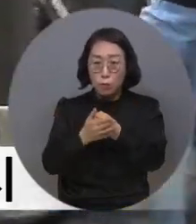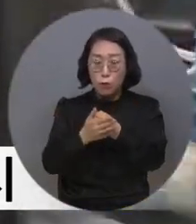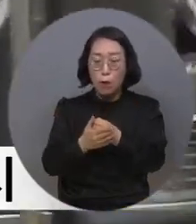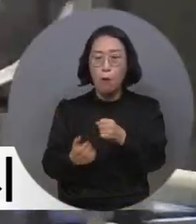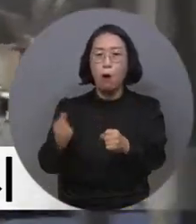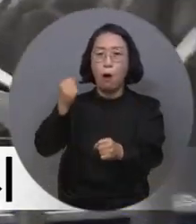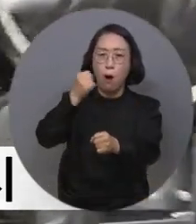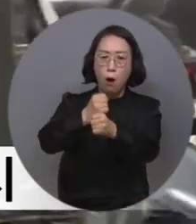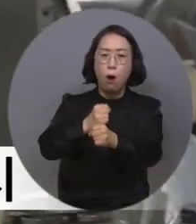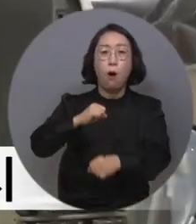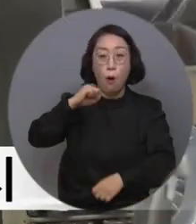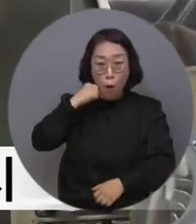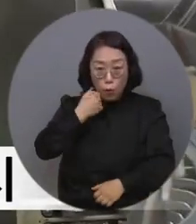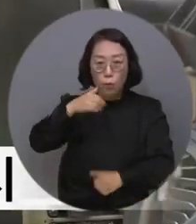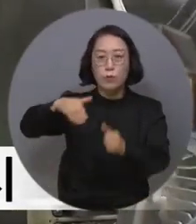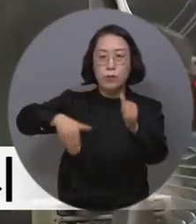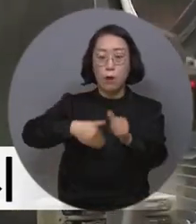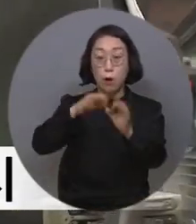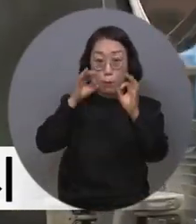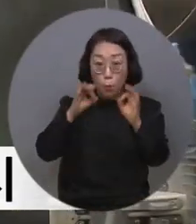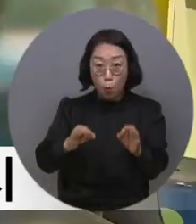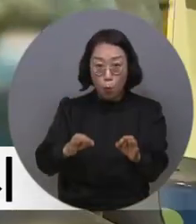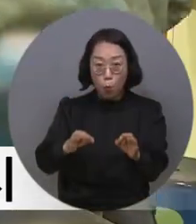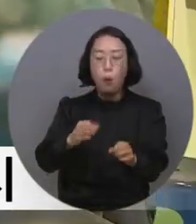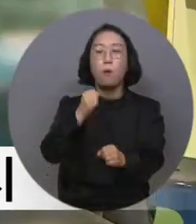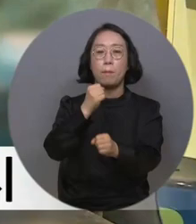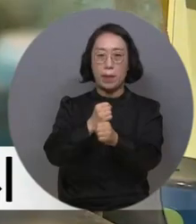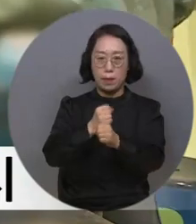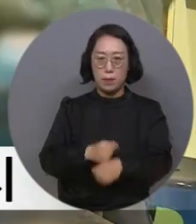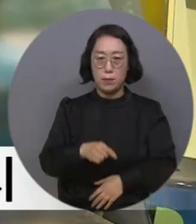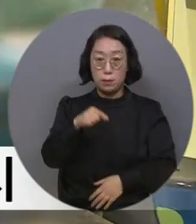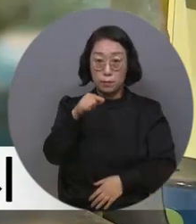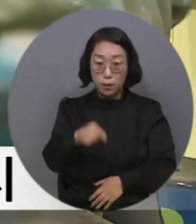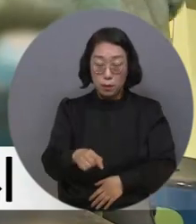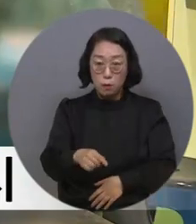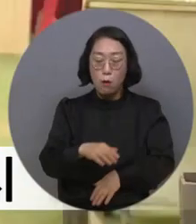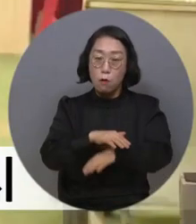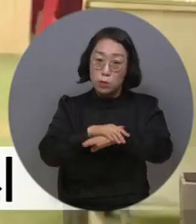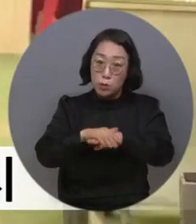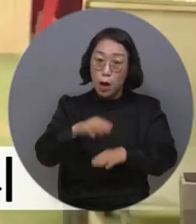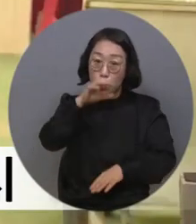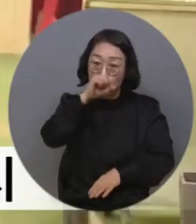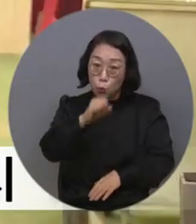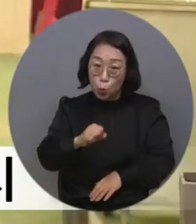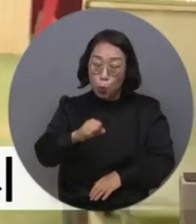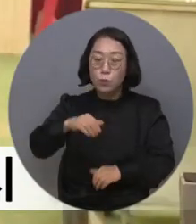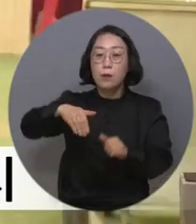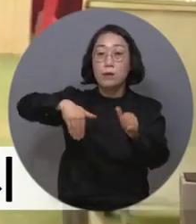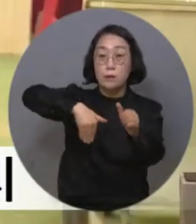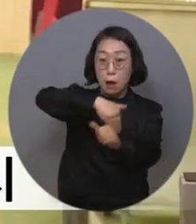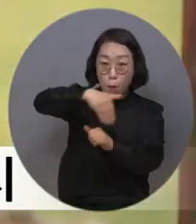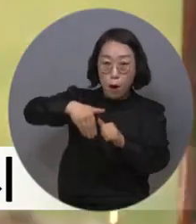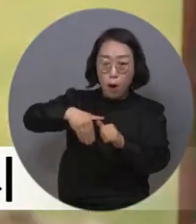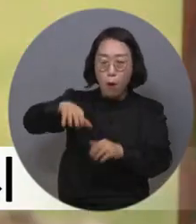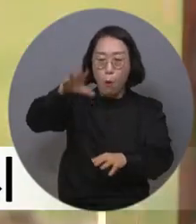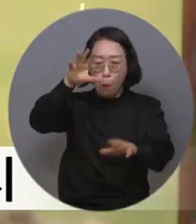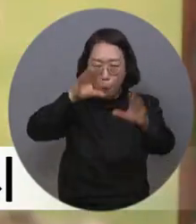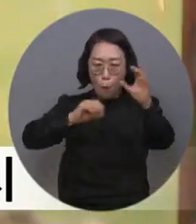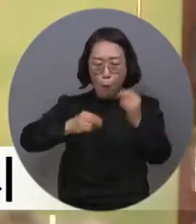만들어졌습니다 시스템은 산재근로자 직업 복귀 우수사례 7만건을 학습한 인공지능이